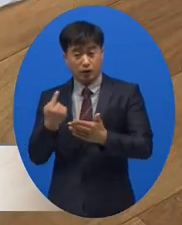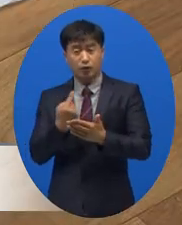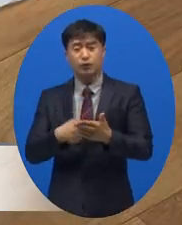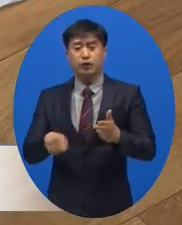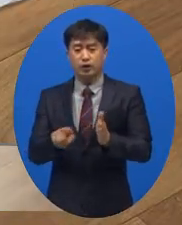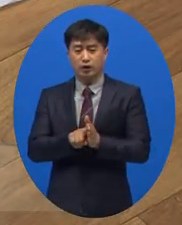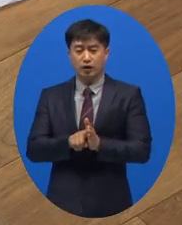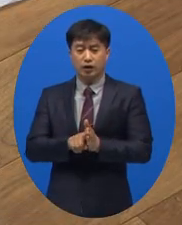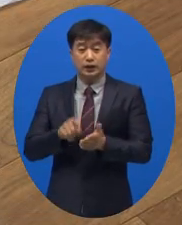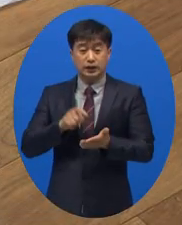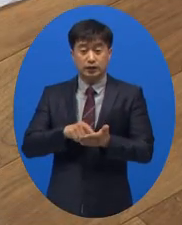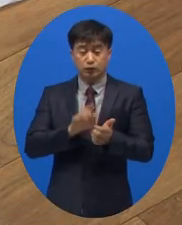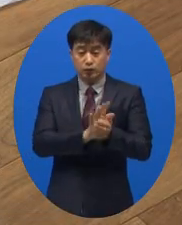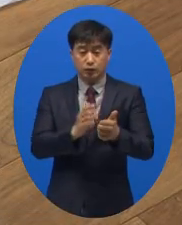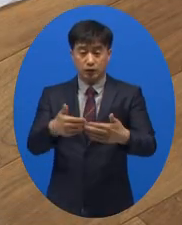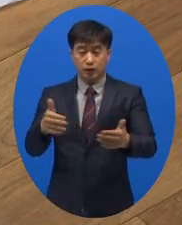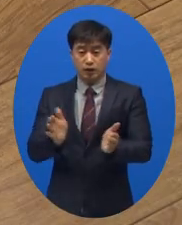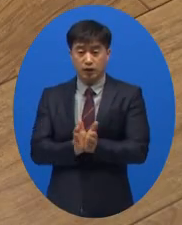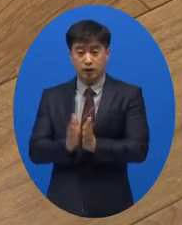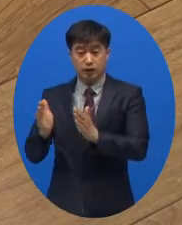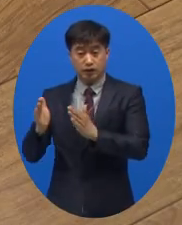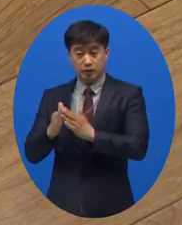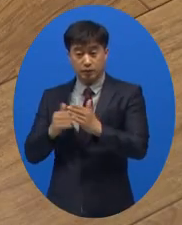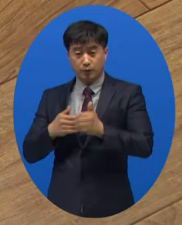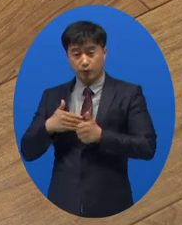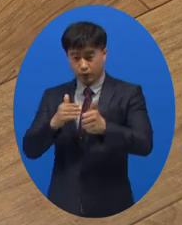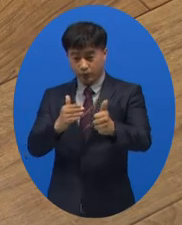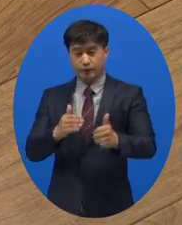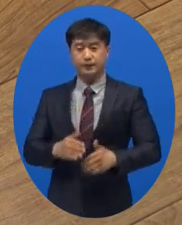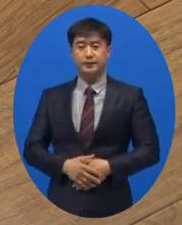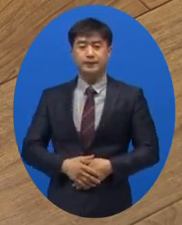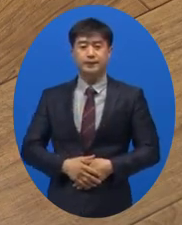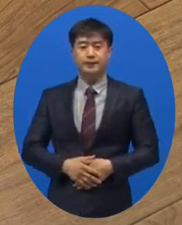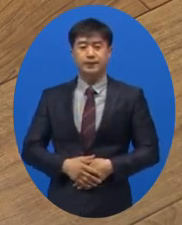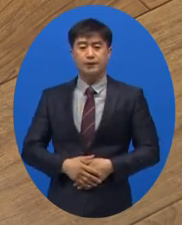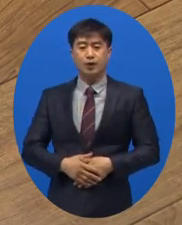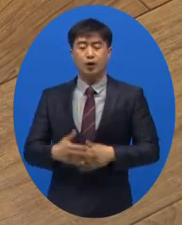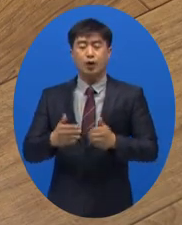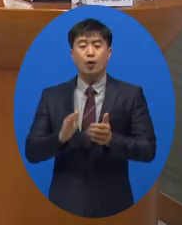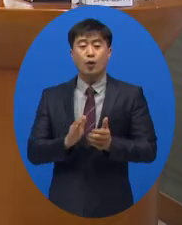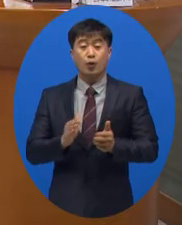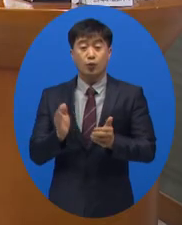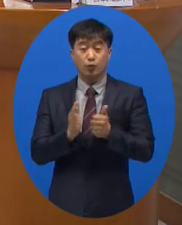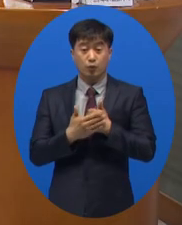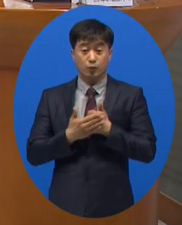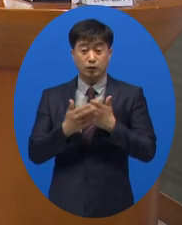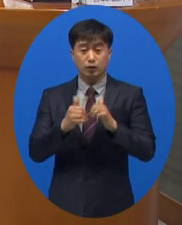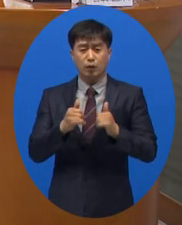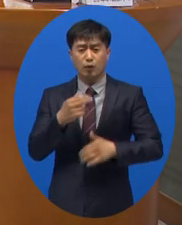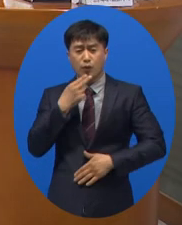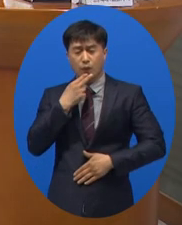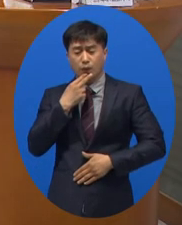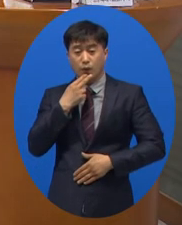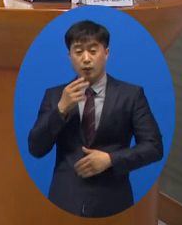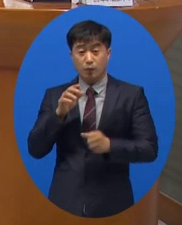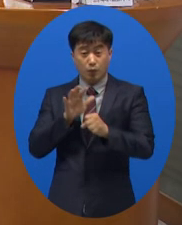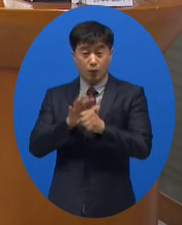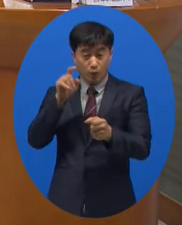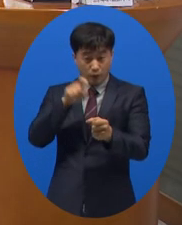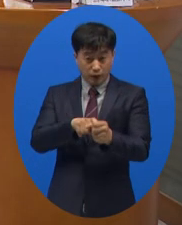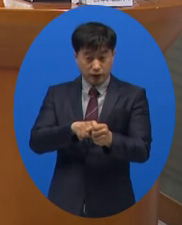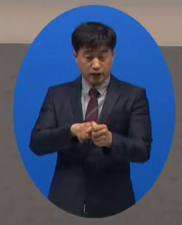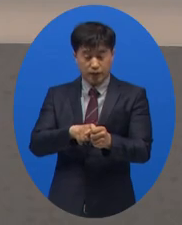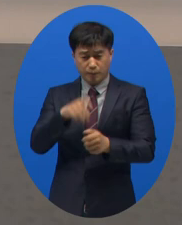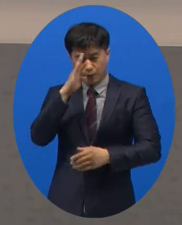위해 긴급돌봄 지원단을 가정이나 시설에 파견하는 겁니다. 보호자 없이 코로나19에 걸렸거나 질병,